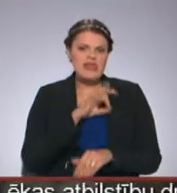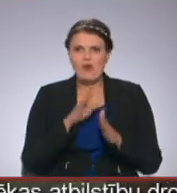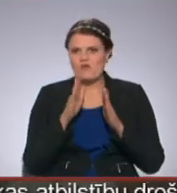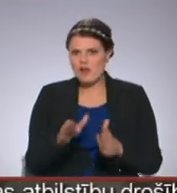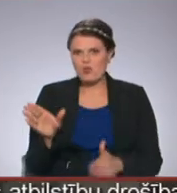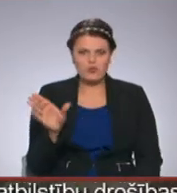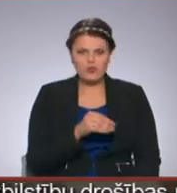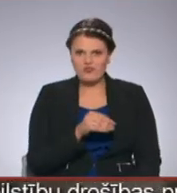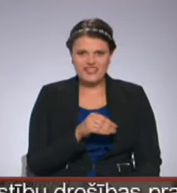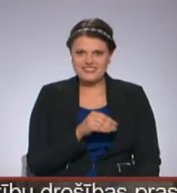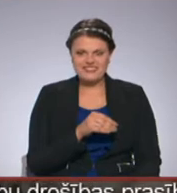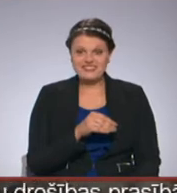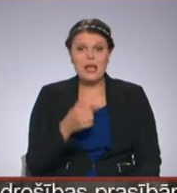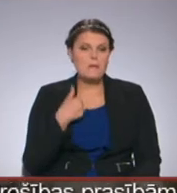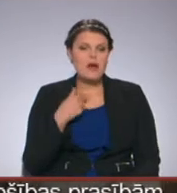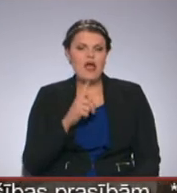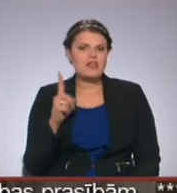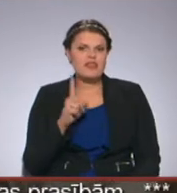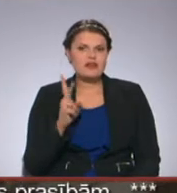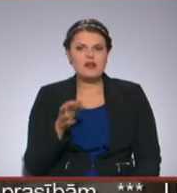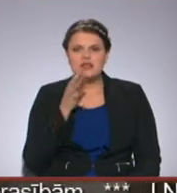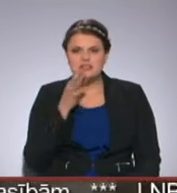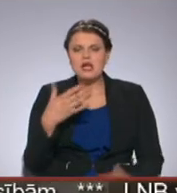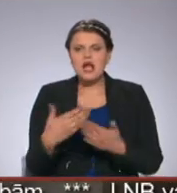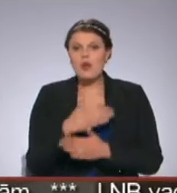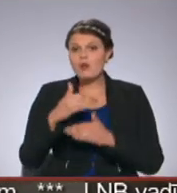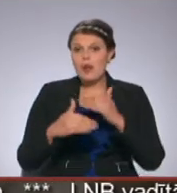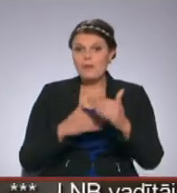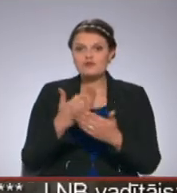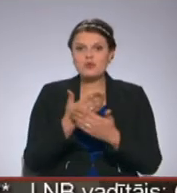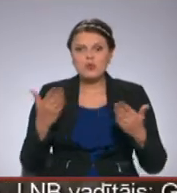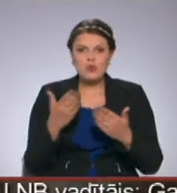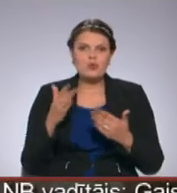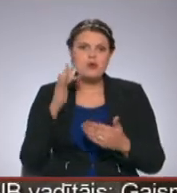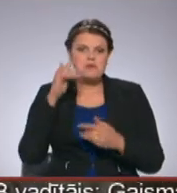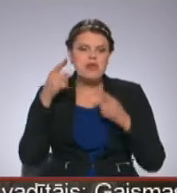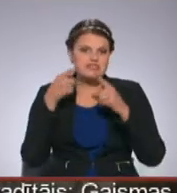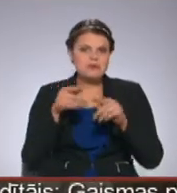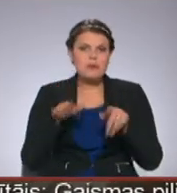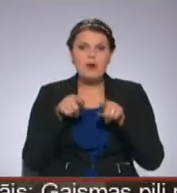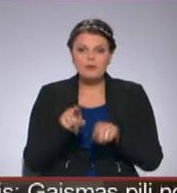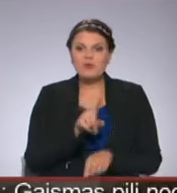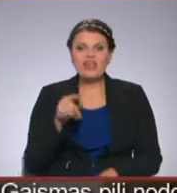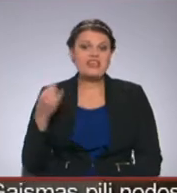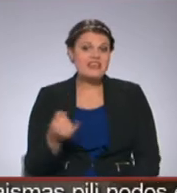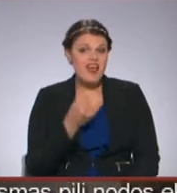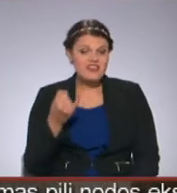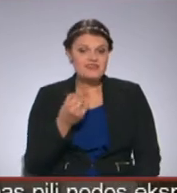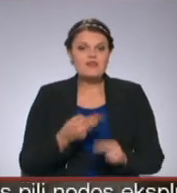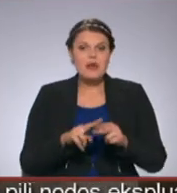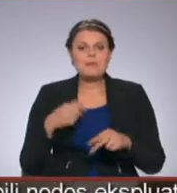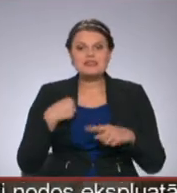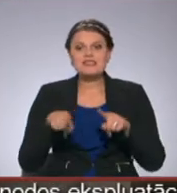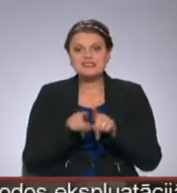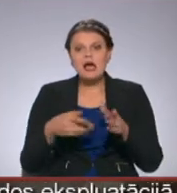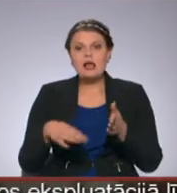arī, nu kā saka, jaunā paudze, kura perspektīvā par to ir ieinteresēta. Es tāpēc arī piedalos,